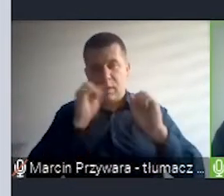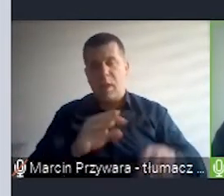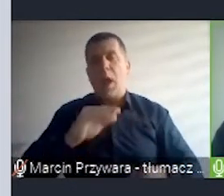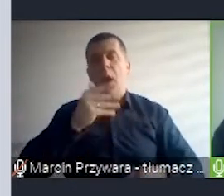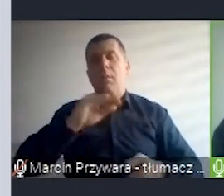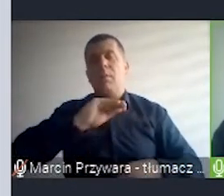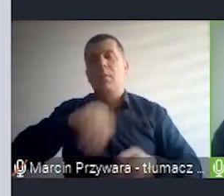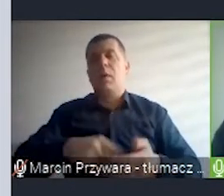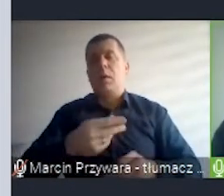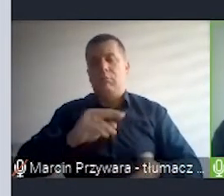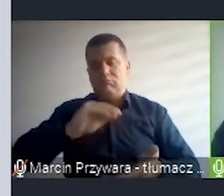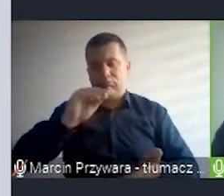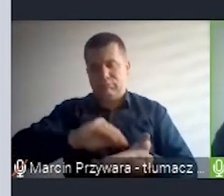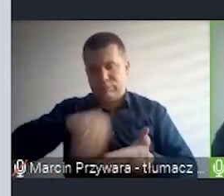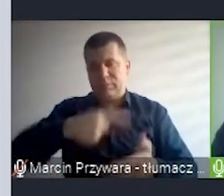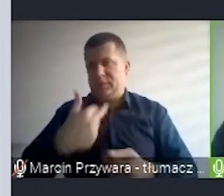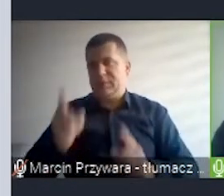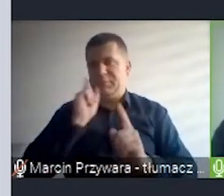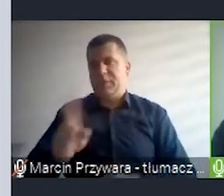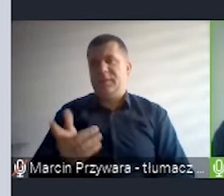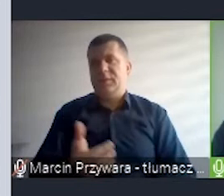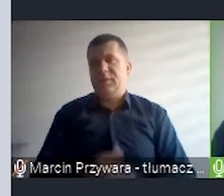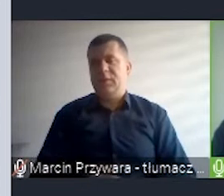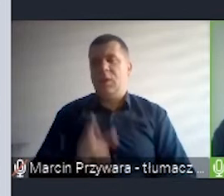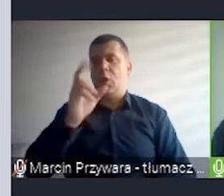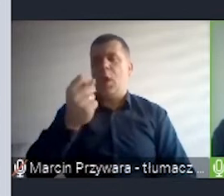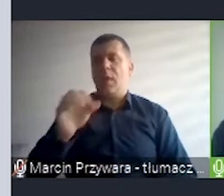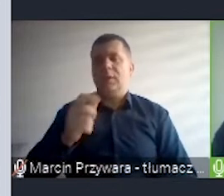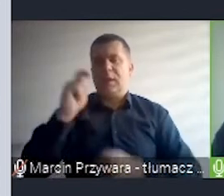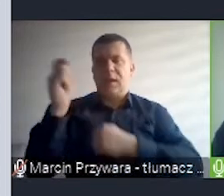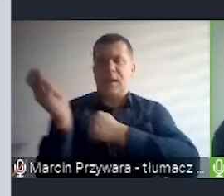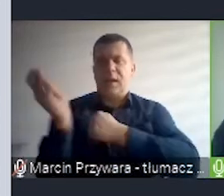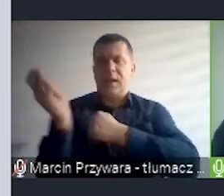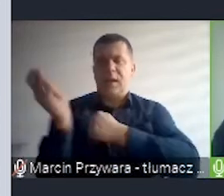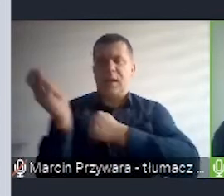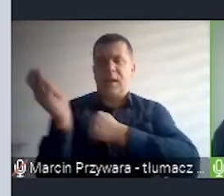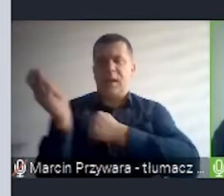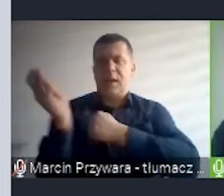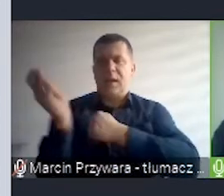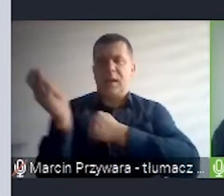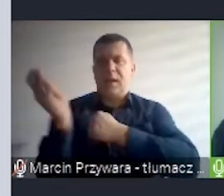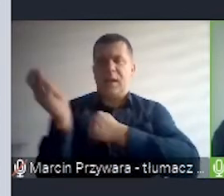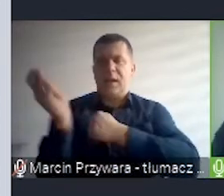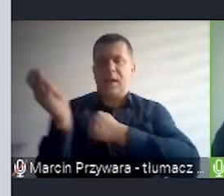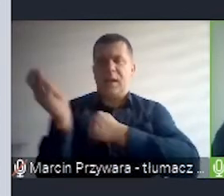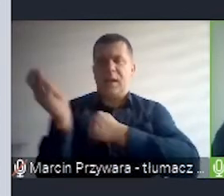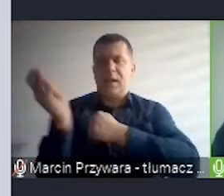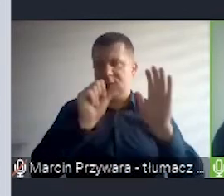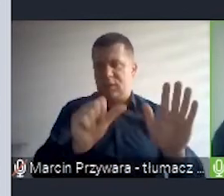Czyli poświadczyły nieprawdę. W kodeksie karnym jest miejsce dla takich. Między